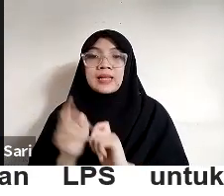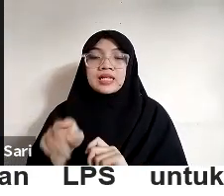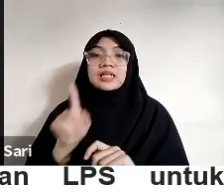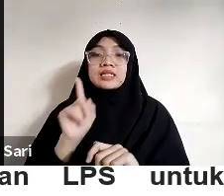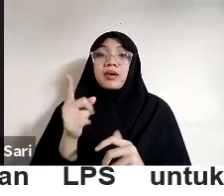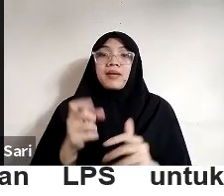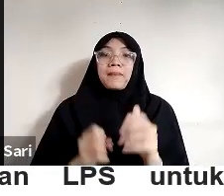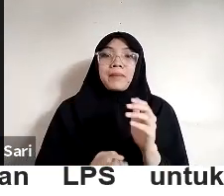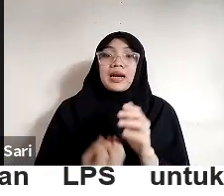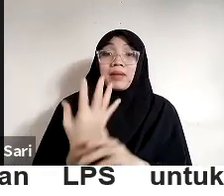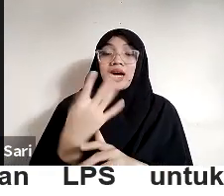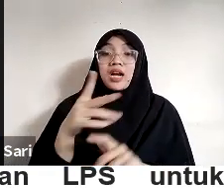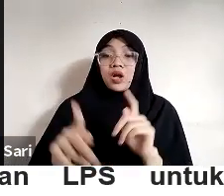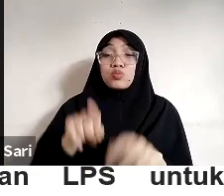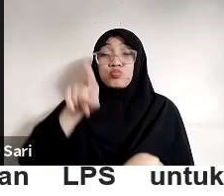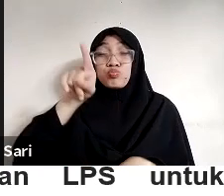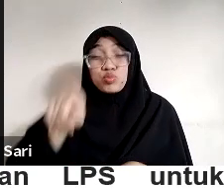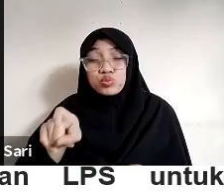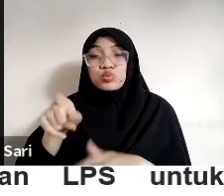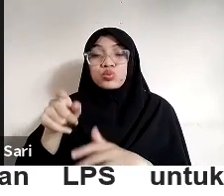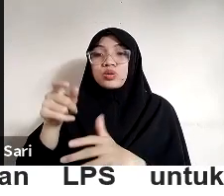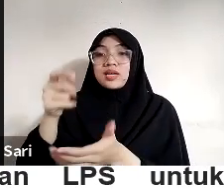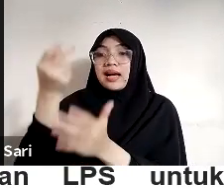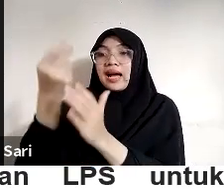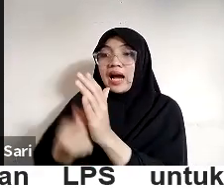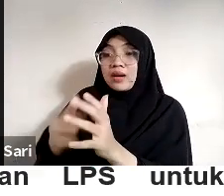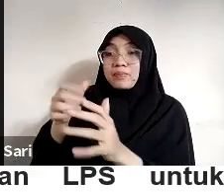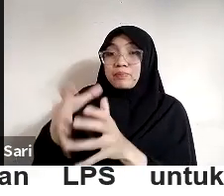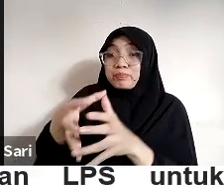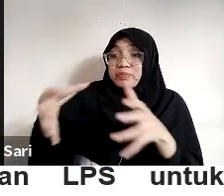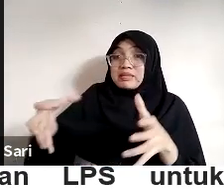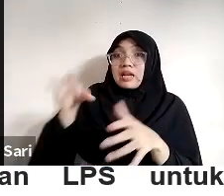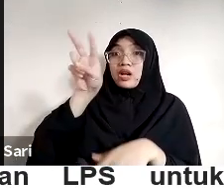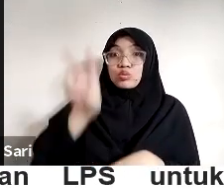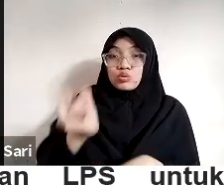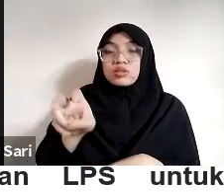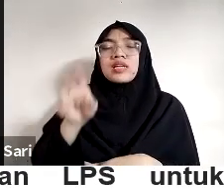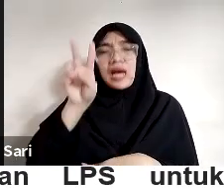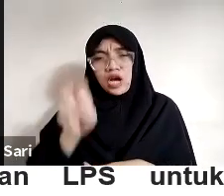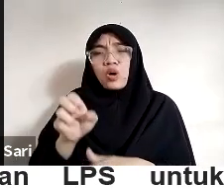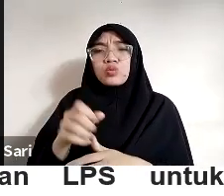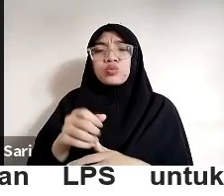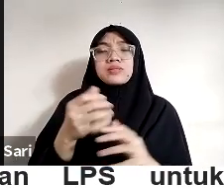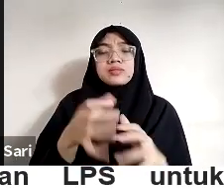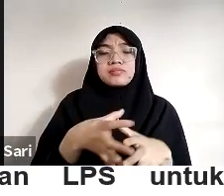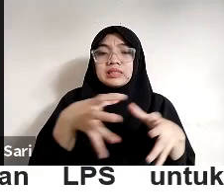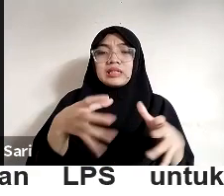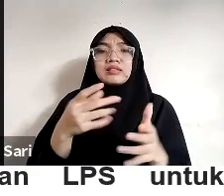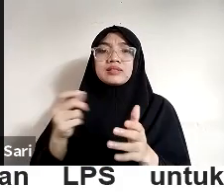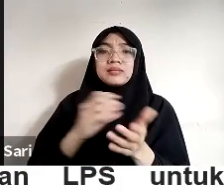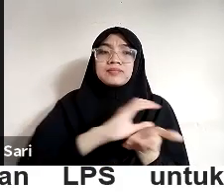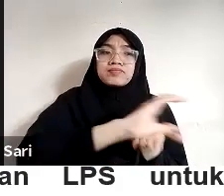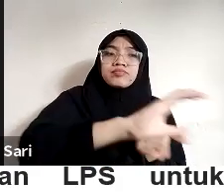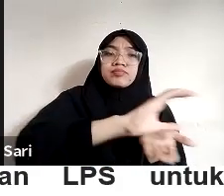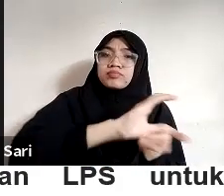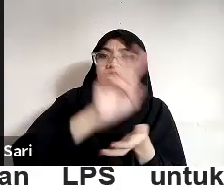jika diperlukan anggaran lebih besar ya kemudian dianggarkan, perlu dianggarkan ya. Regardless,